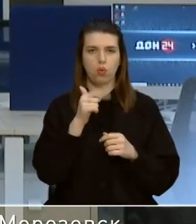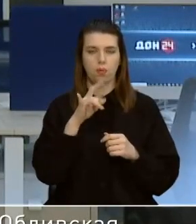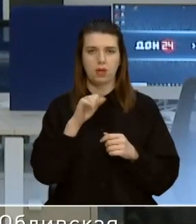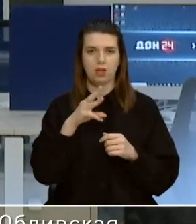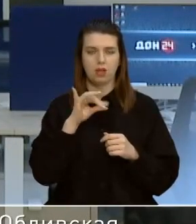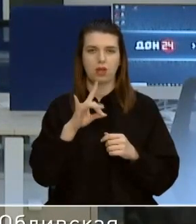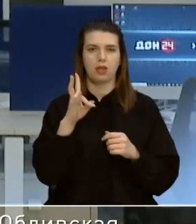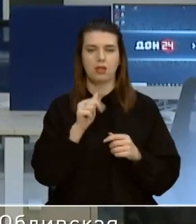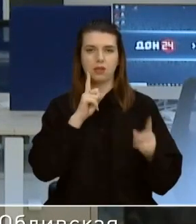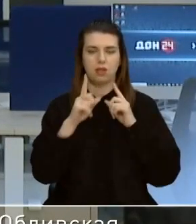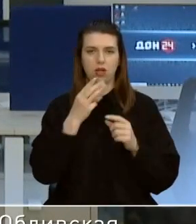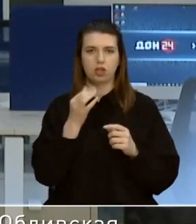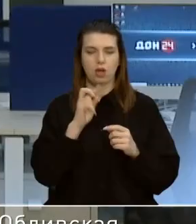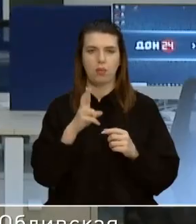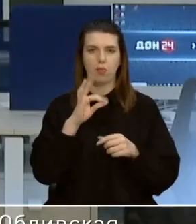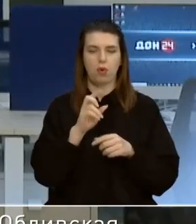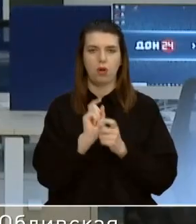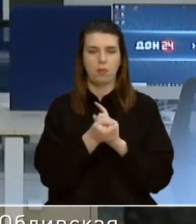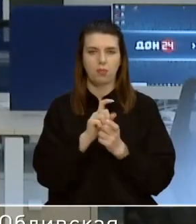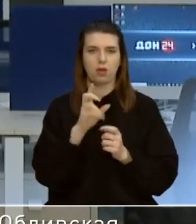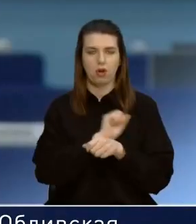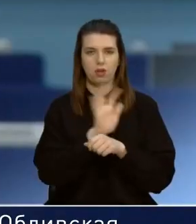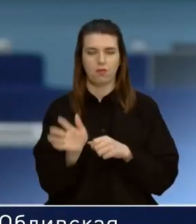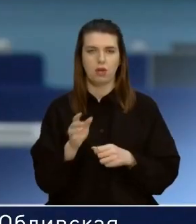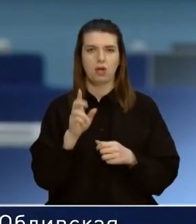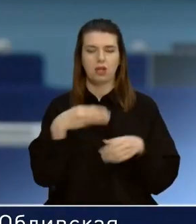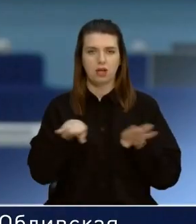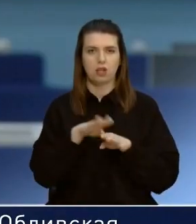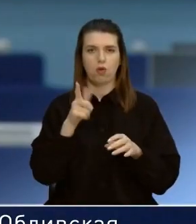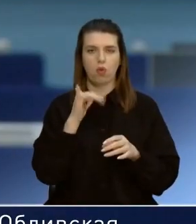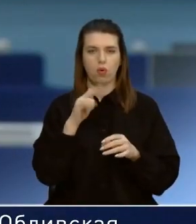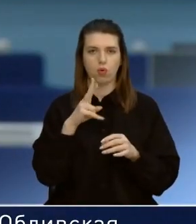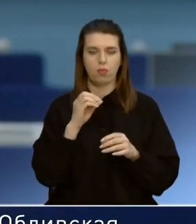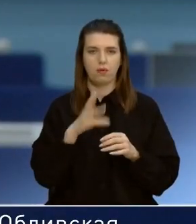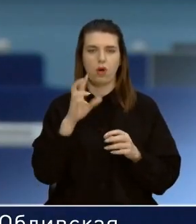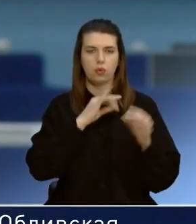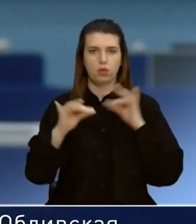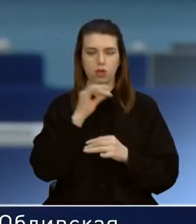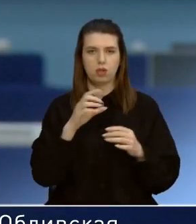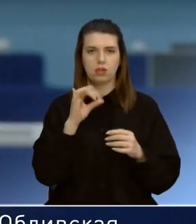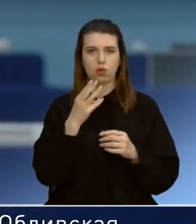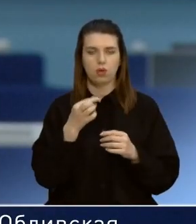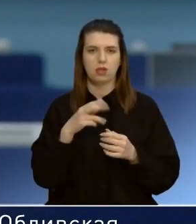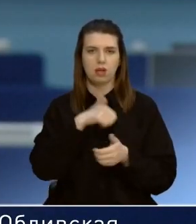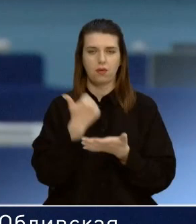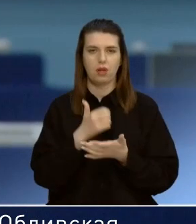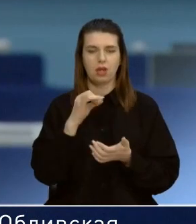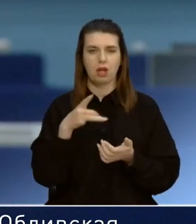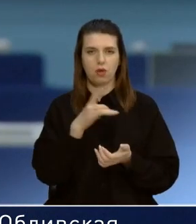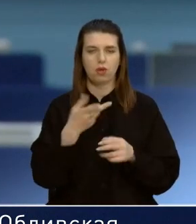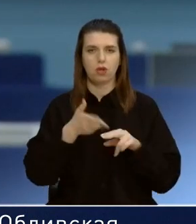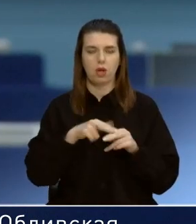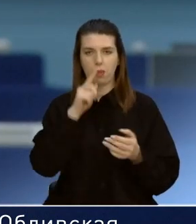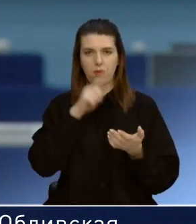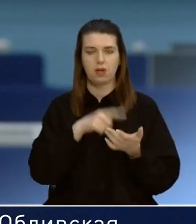на заседании регионального штаба по борьбе с коронавирусом. Также Василий Голубев обсудил ситуацию с главами тех районов,